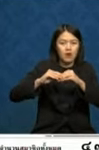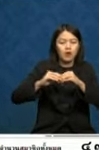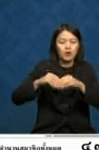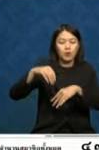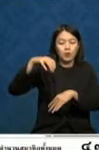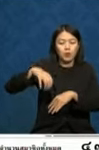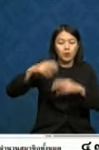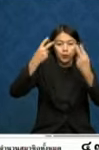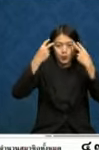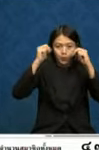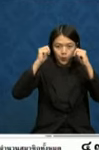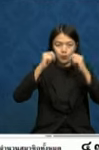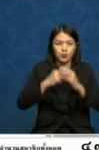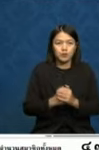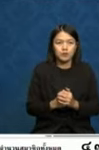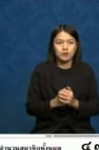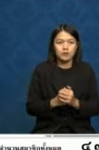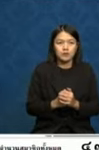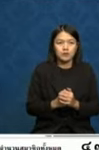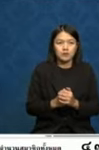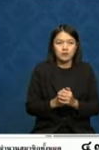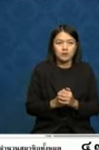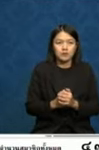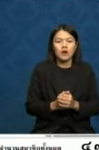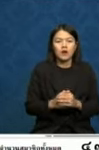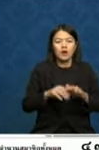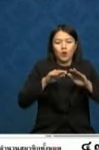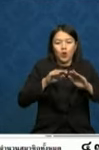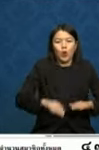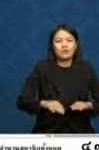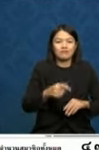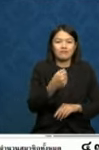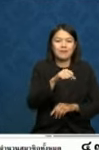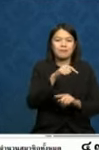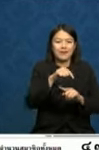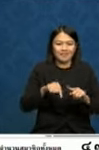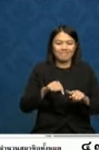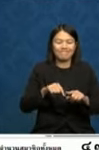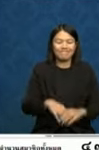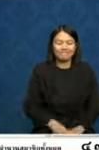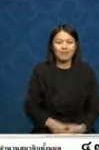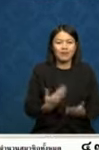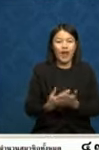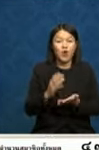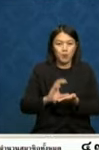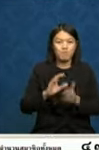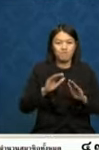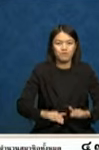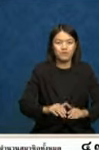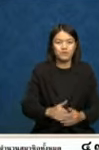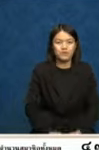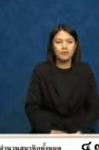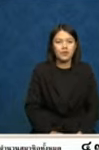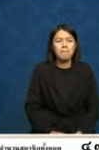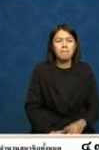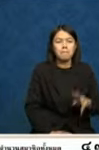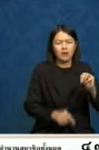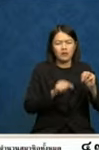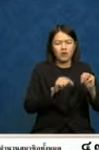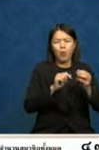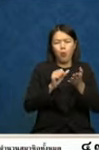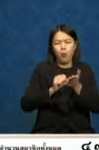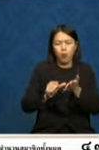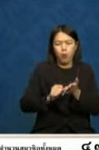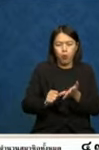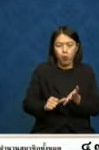ำนักนายกรัฐมนตรีนะครับลง 10% ครับท่านประธานครับขอบคุณครับ ขอบคุณครับเนื่องจากมาตรานี้มีการแก้ไขนะ